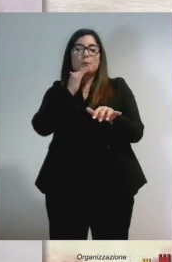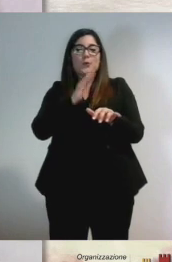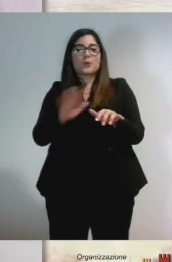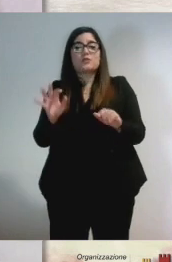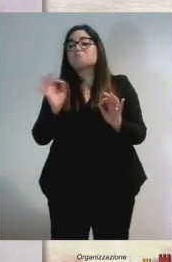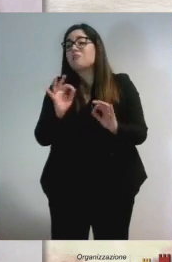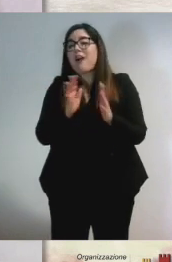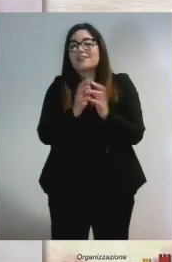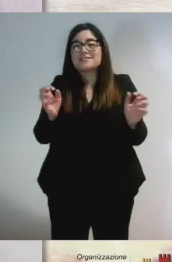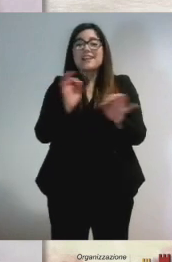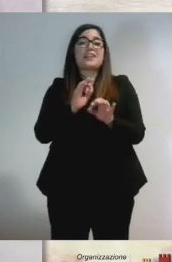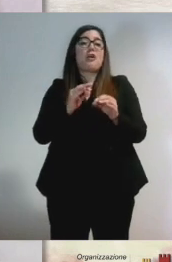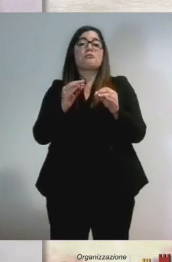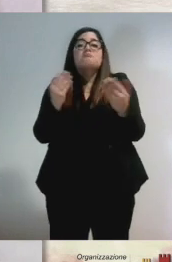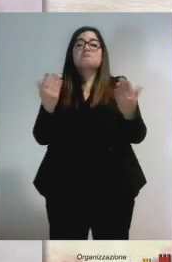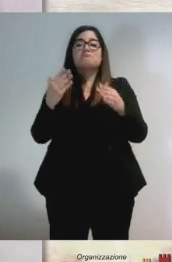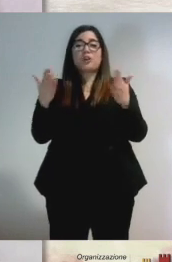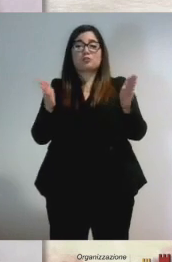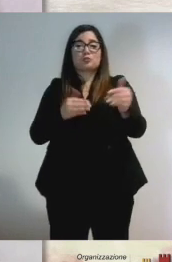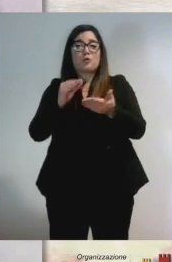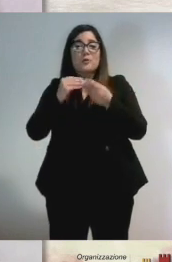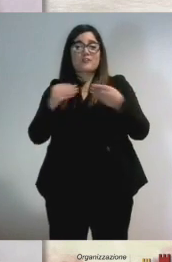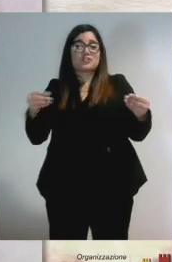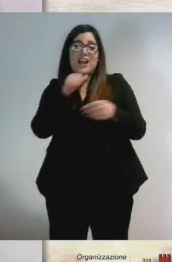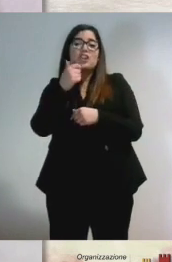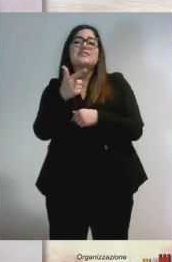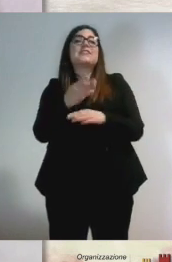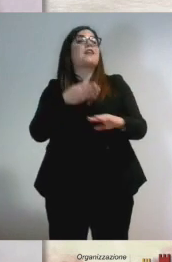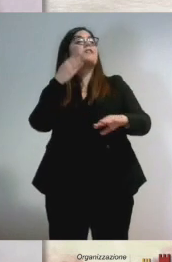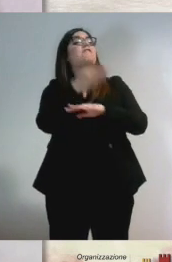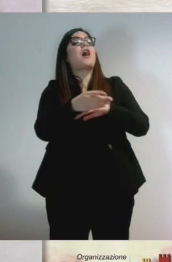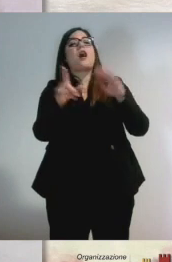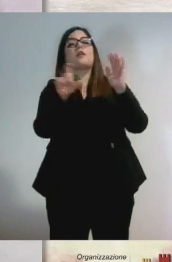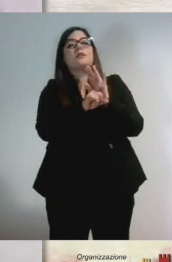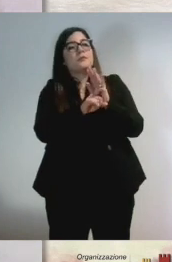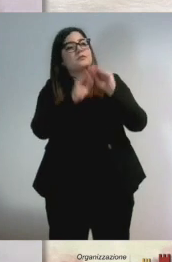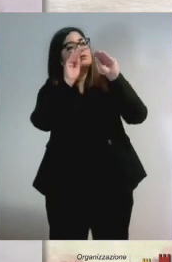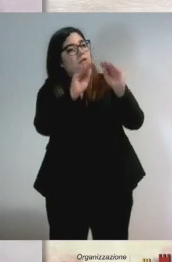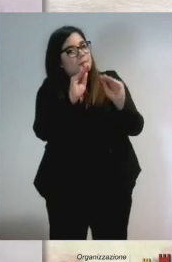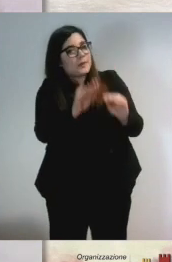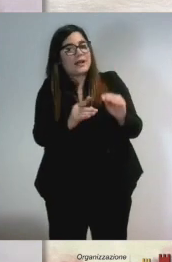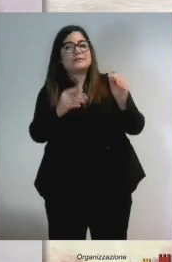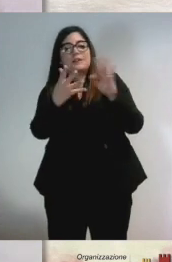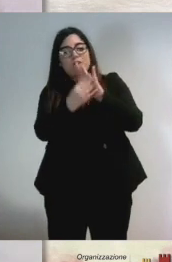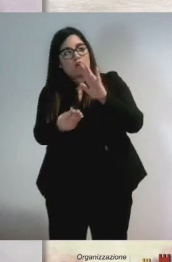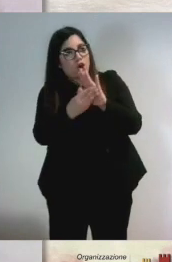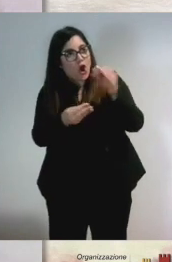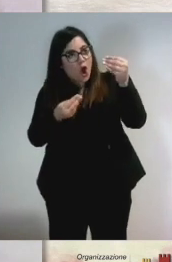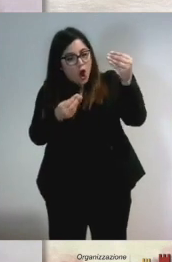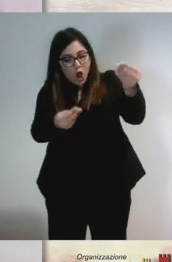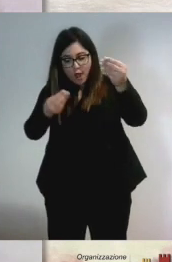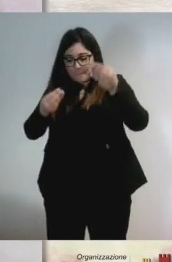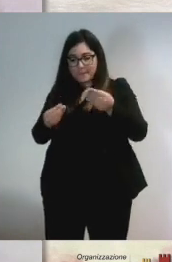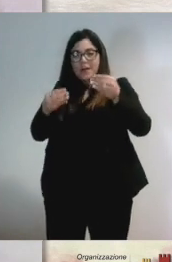uno studio professionale non dobbiamo più andare necessariamente a chiedere la fotocopia su un foglio lucido